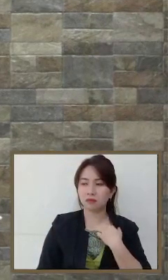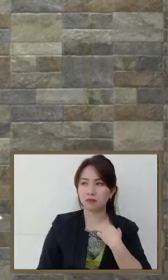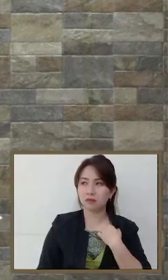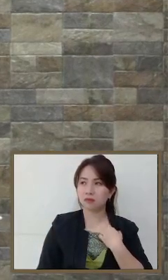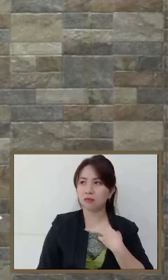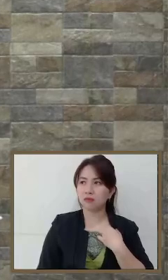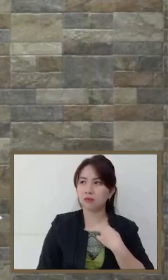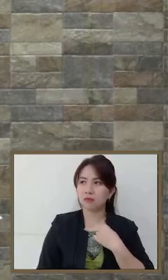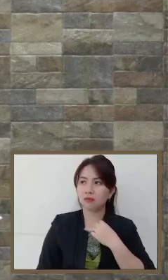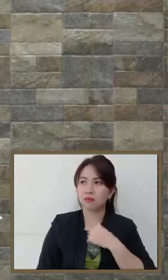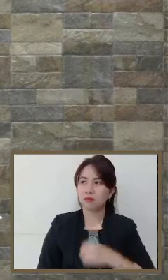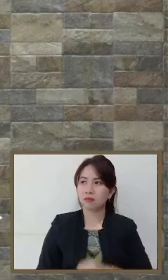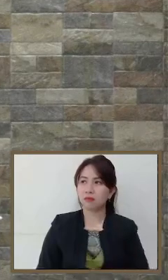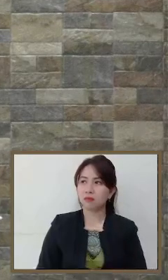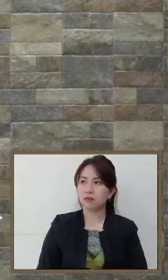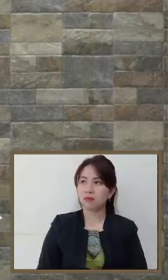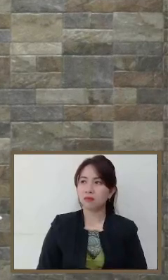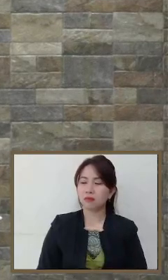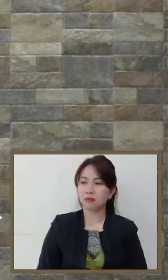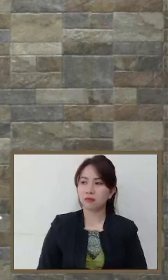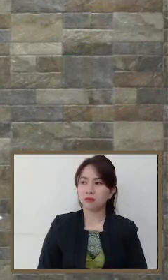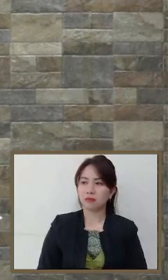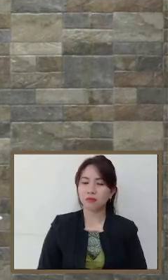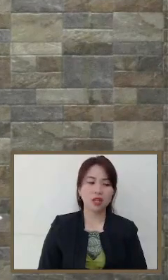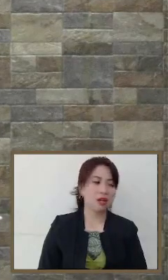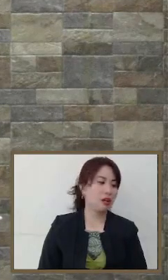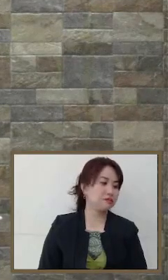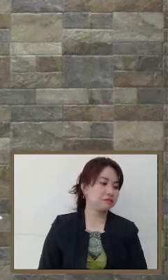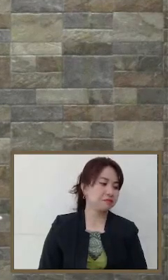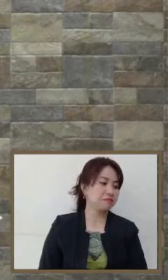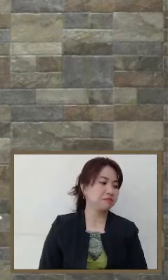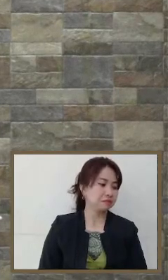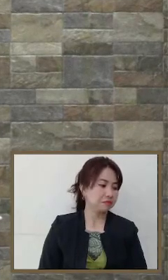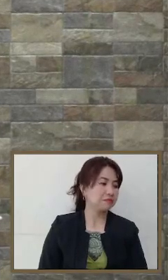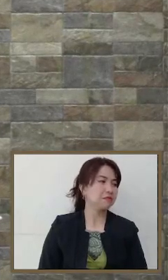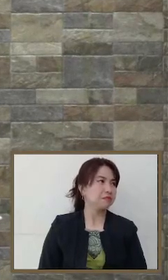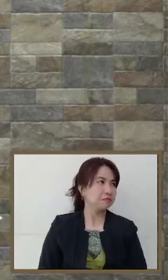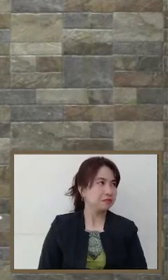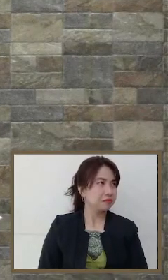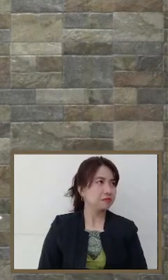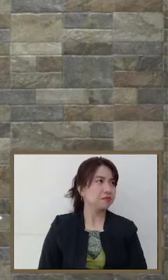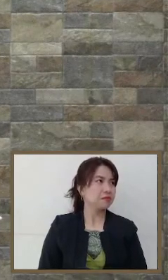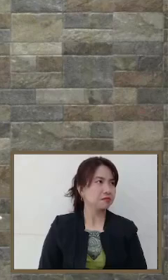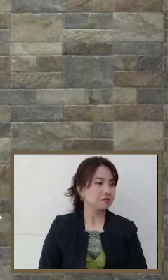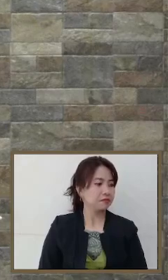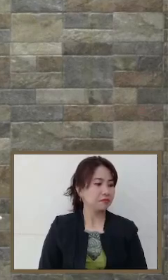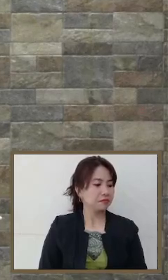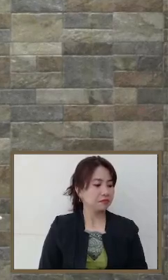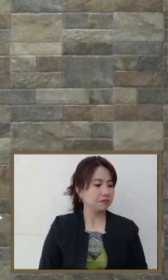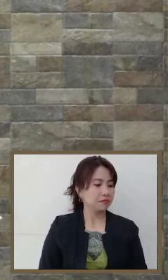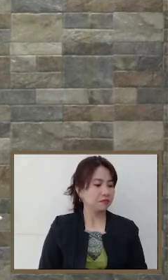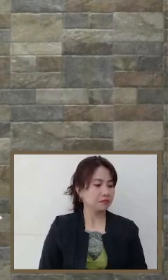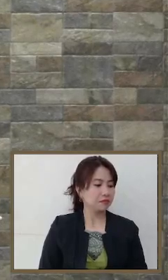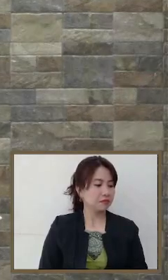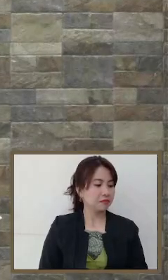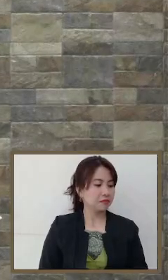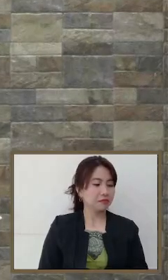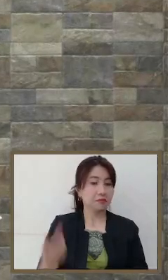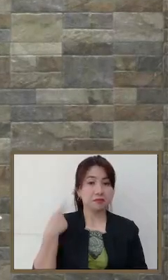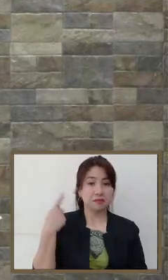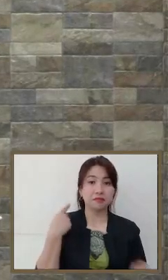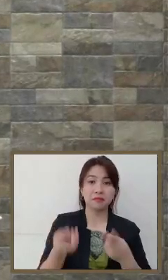Nanay mo Nakakalungkot pero nakakarinig po ako ng ganyan Nakakalungkot nakakarinig ako ng ganyan